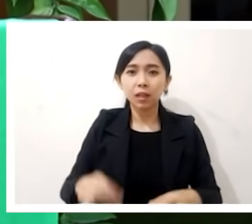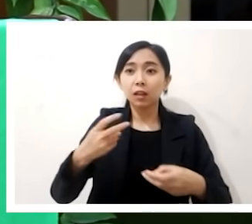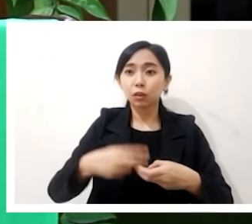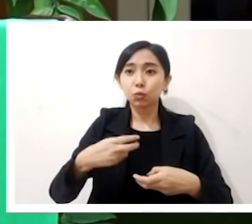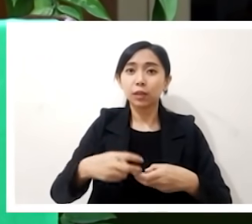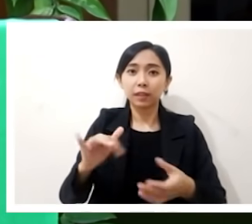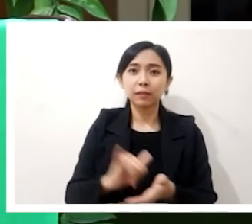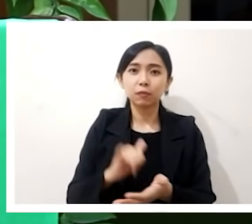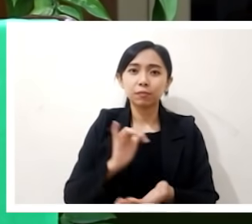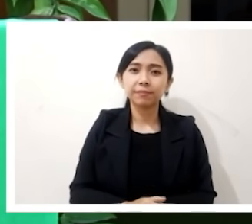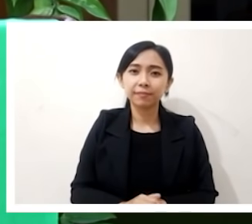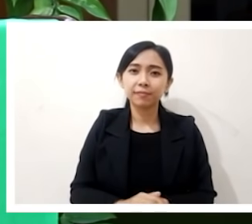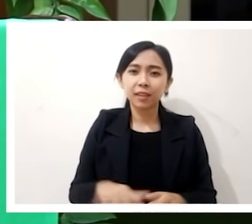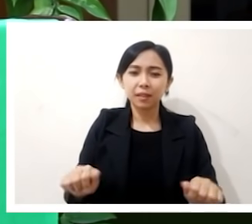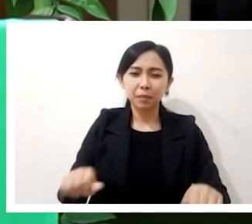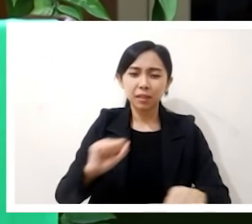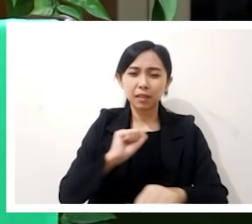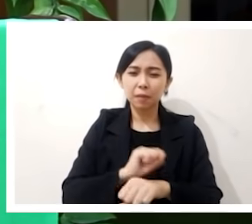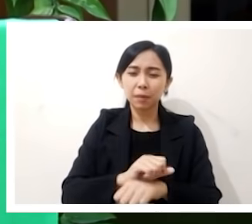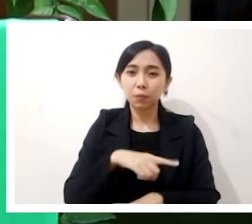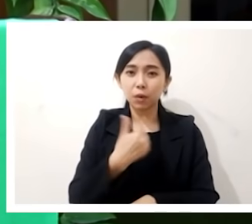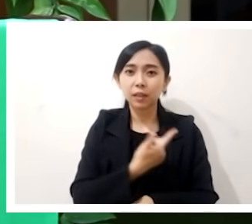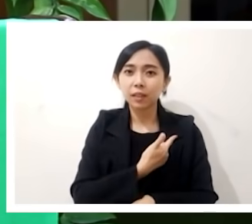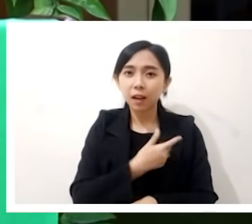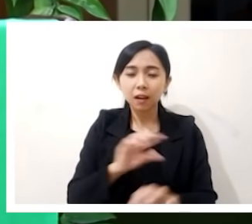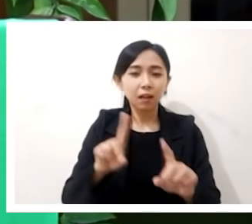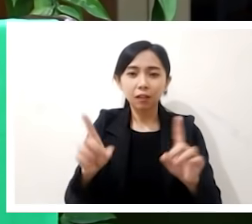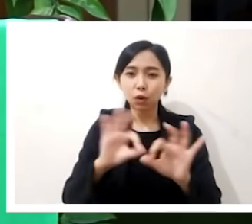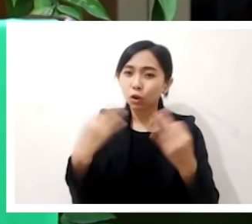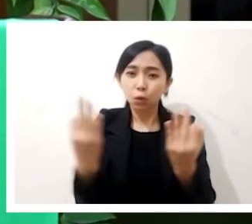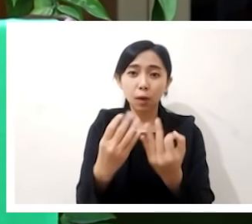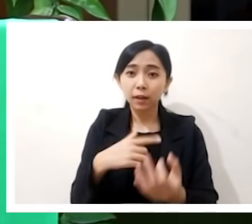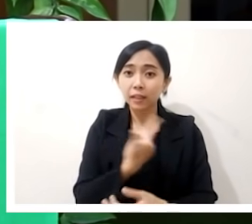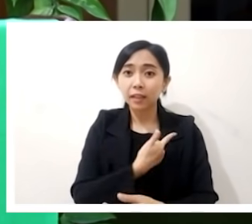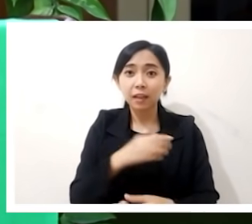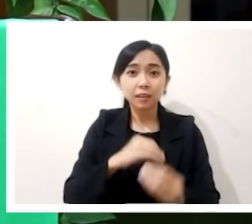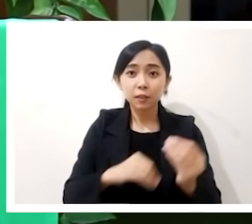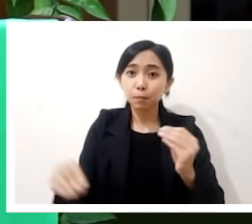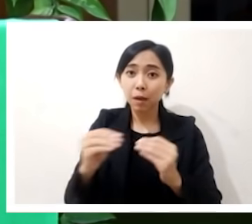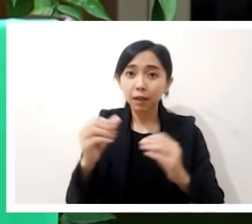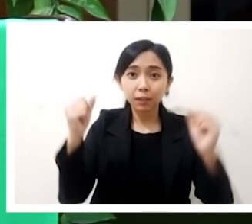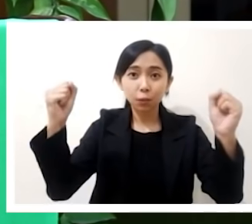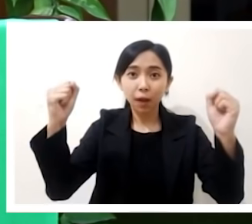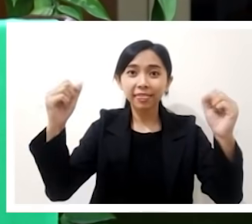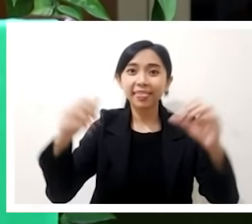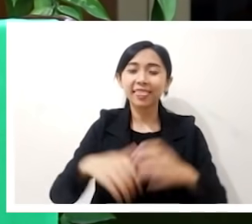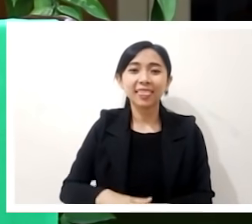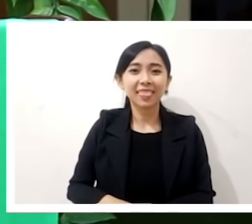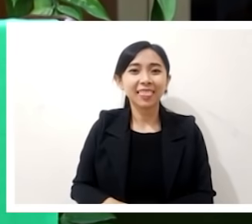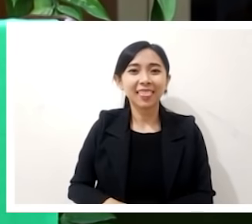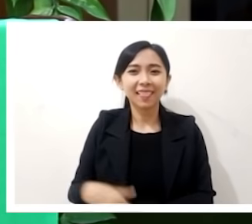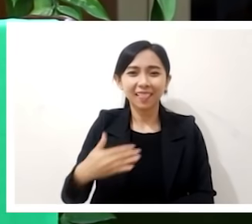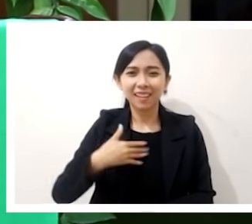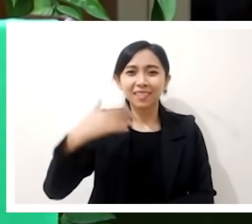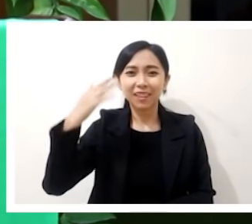kesulitan-kesulitan ini bisa saja membuat keluarga-keluarga kita, rumah tangga kita makin solid. Saya mendengar dan mengalami